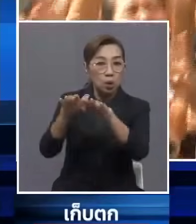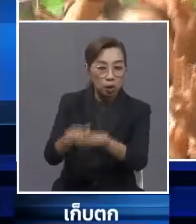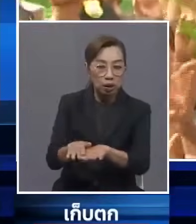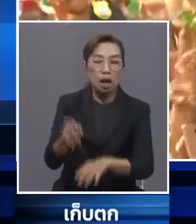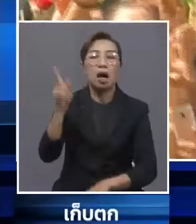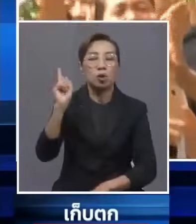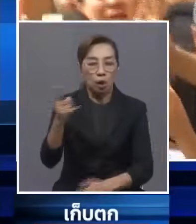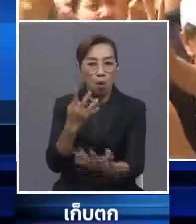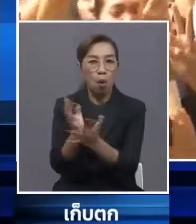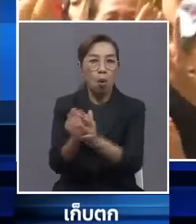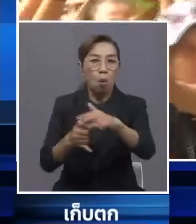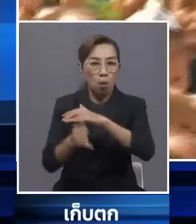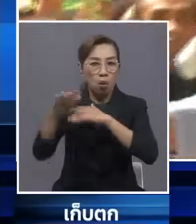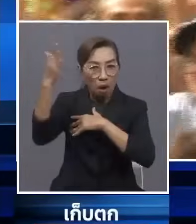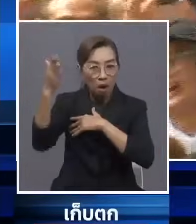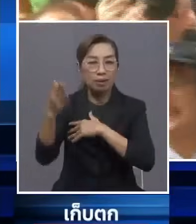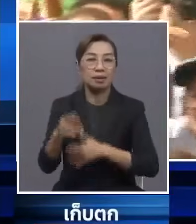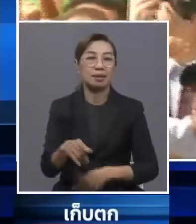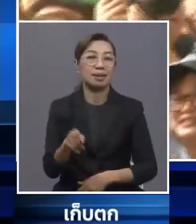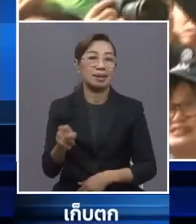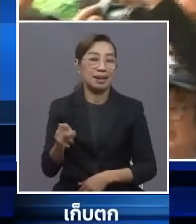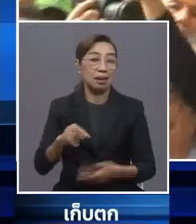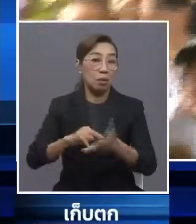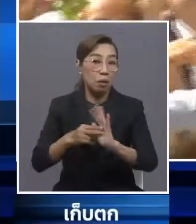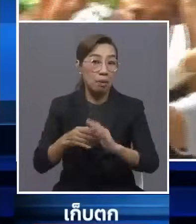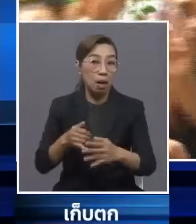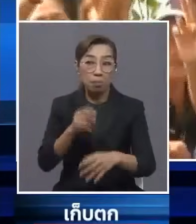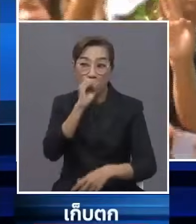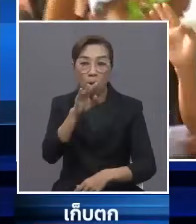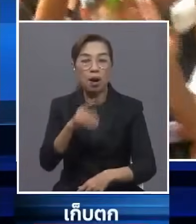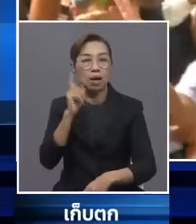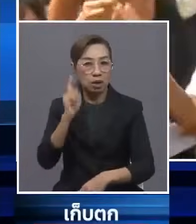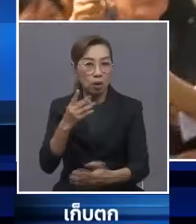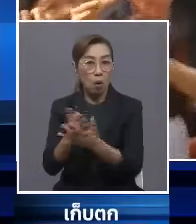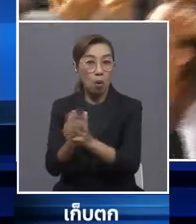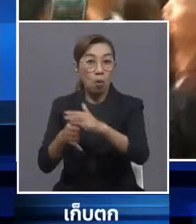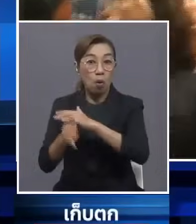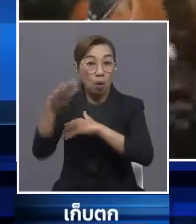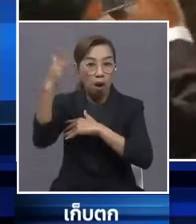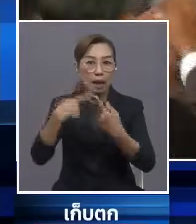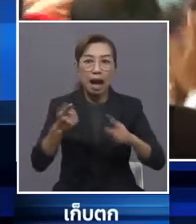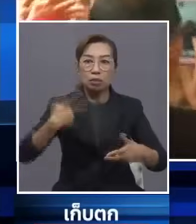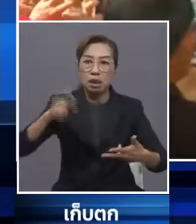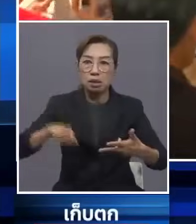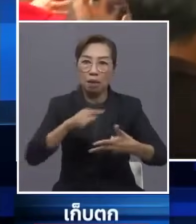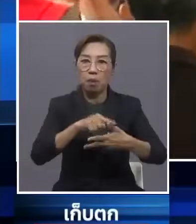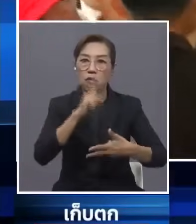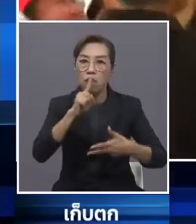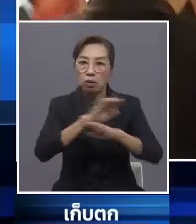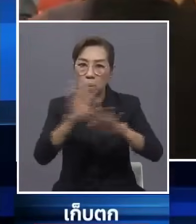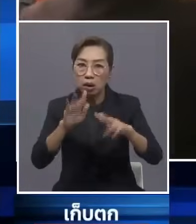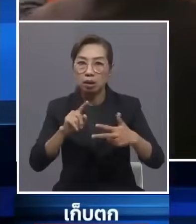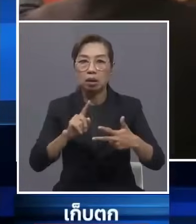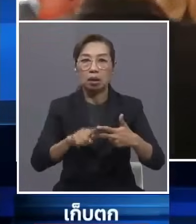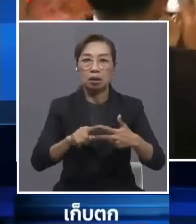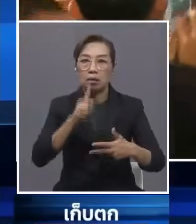ปุ๊บพิพากษายกฟ้องในคดีหนึ่งอือๆแล้วก็ยังเหลืออีก 2-3คดีเี่ที่เราได้เล่าไปทั้งหมดมันเป็นสิ่งที่ต้องจับตาดูกัน